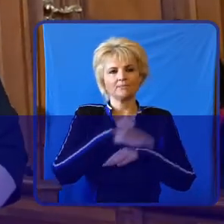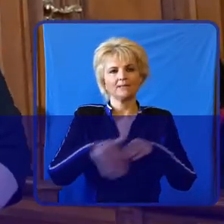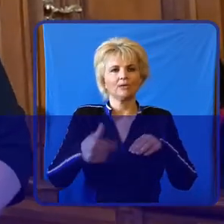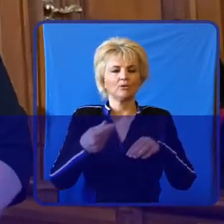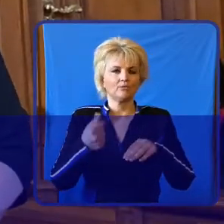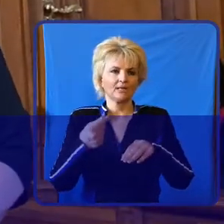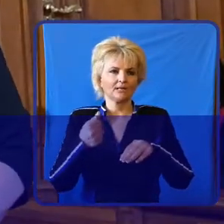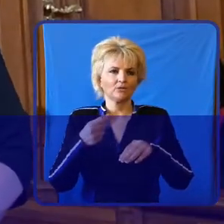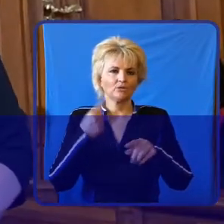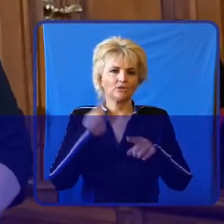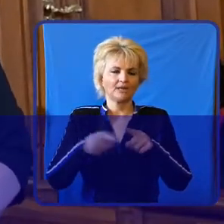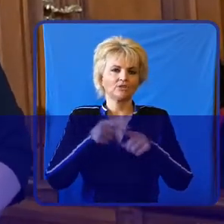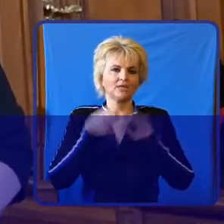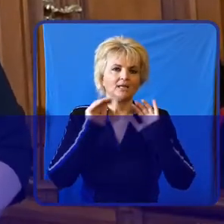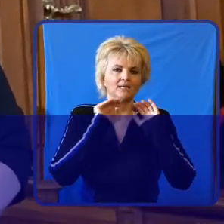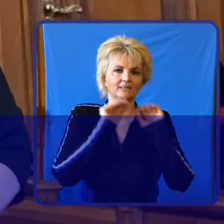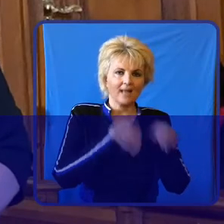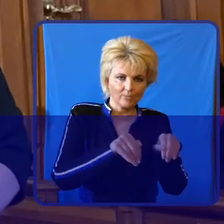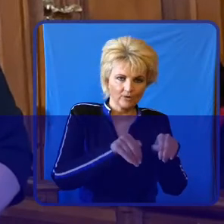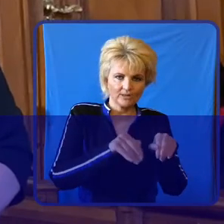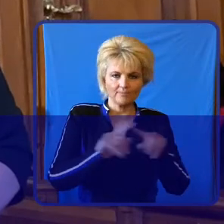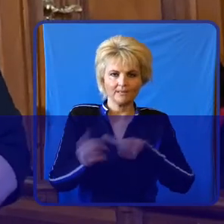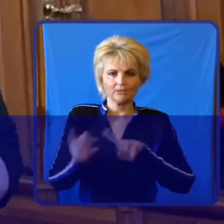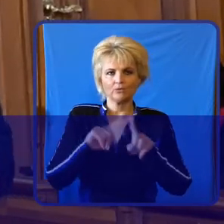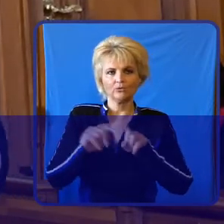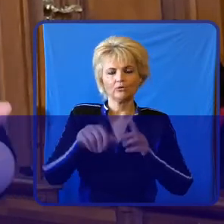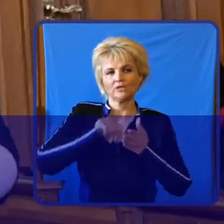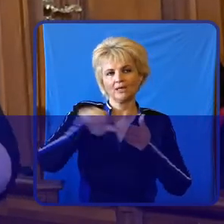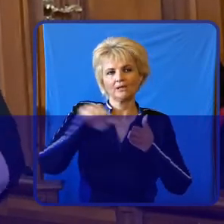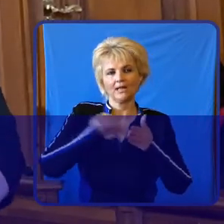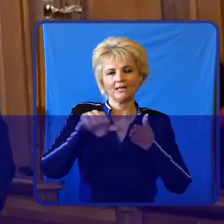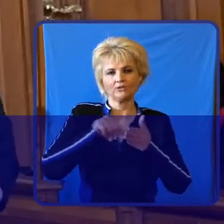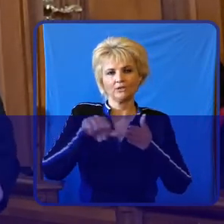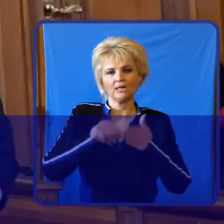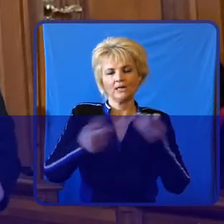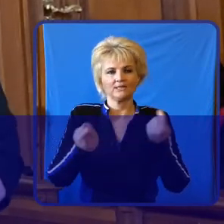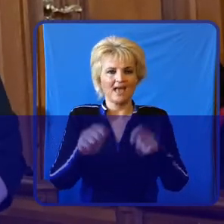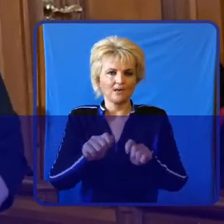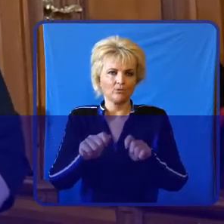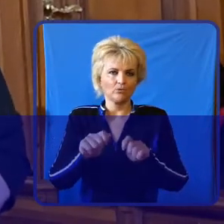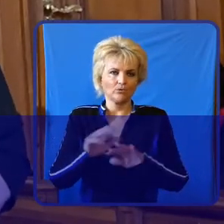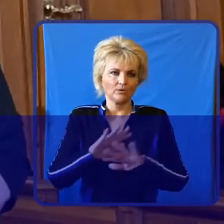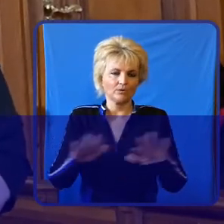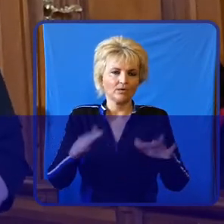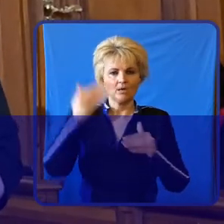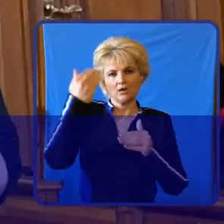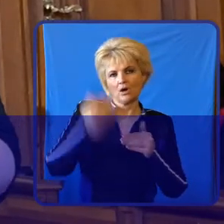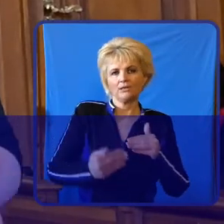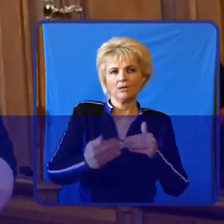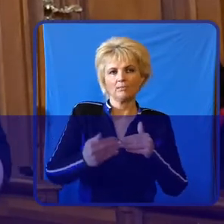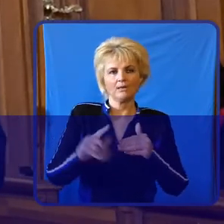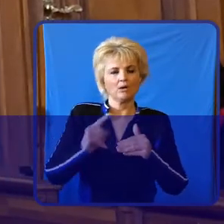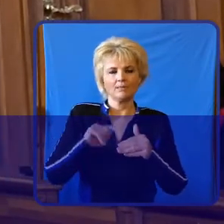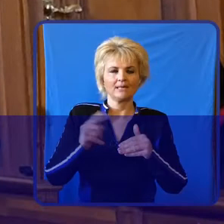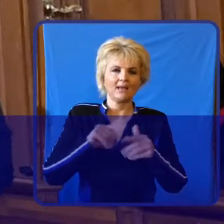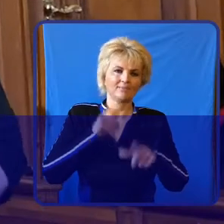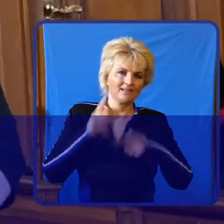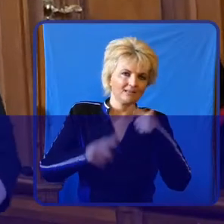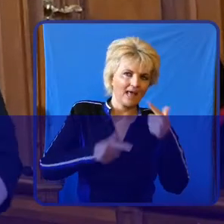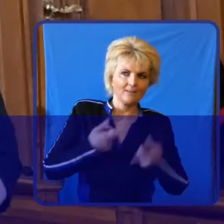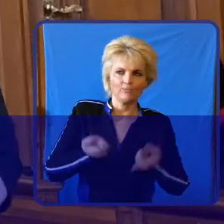vélelmezett rezsitámogatást, hogy bizonyos kiadási előirányzatokat zárolunk addig, ami mondjuk nem hitelből,